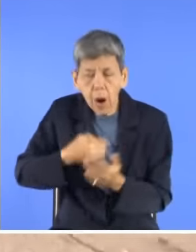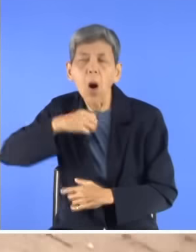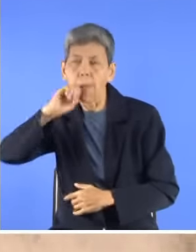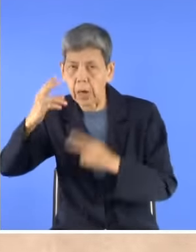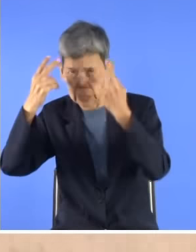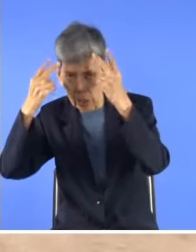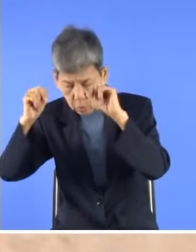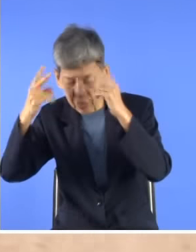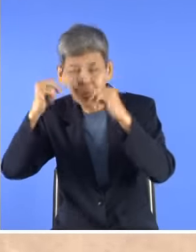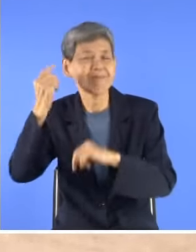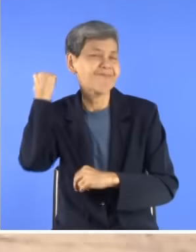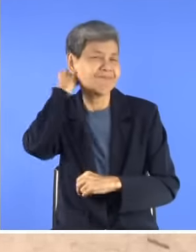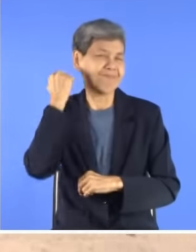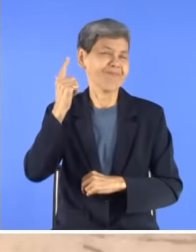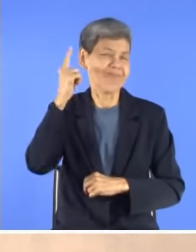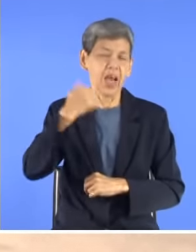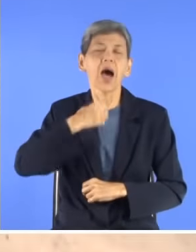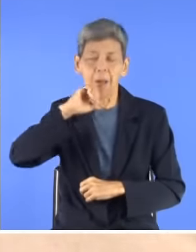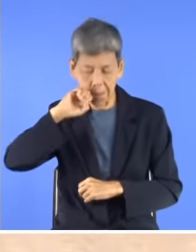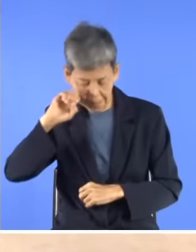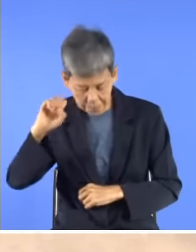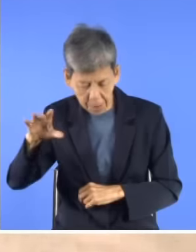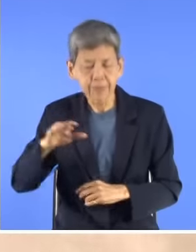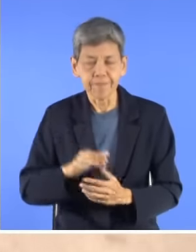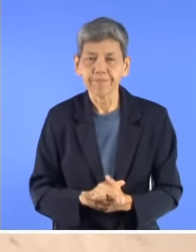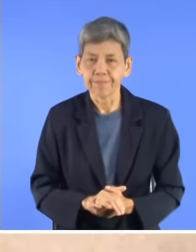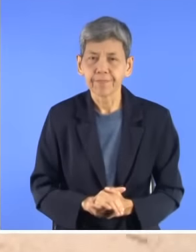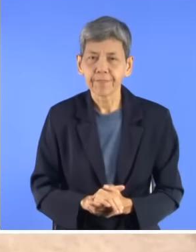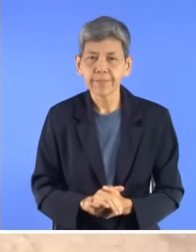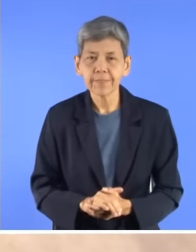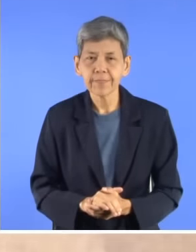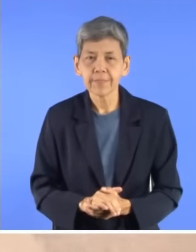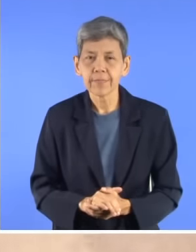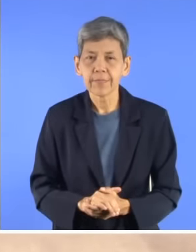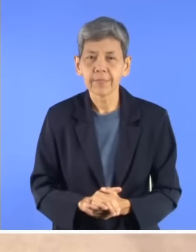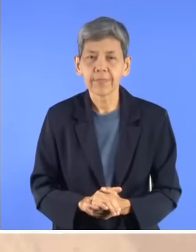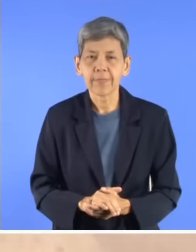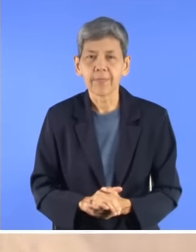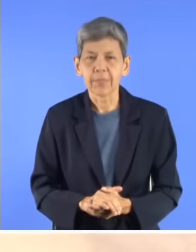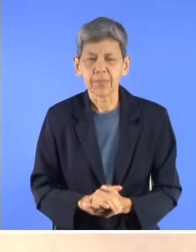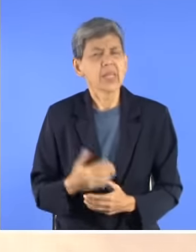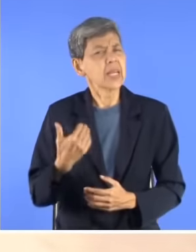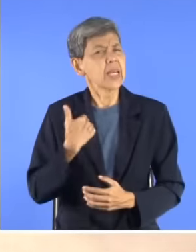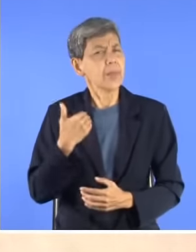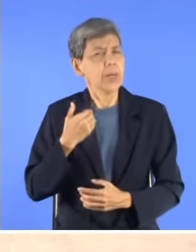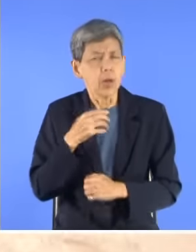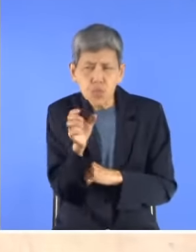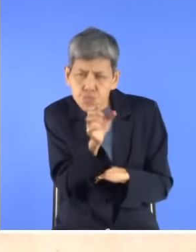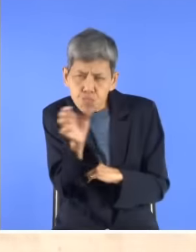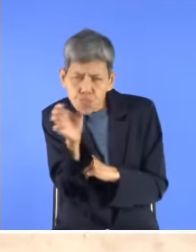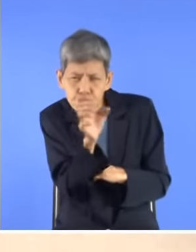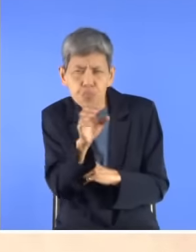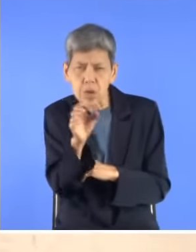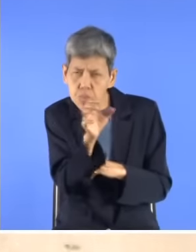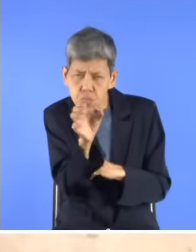ายกก็คือนางสาวแพทองธารนี่แหละ อะไรประมาณนี้นี่นะครับทีนี้นะครับมีคลิปชาวบ้านที่เขาถ่ายเอ